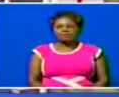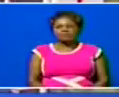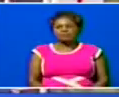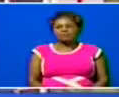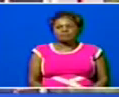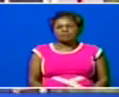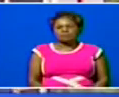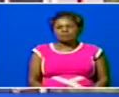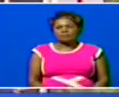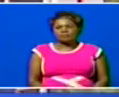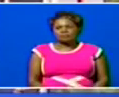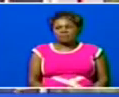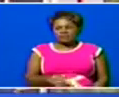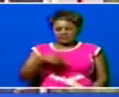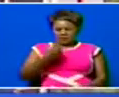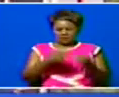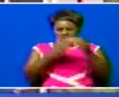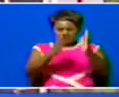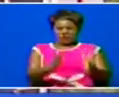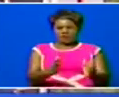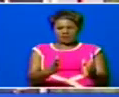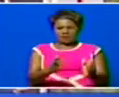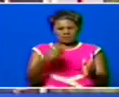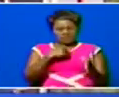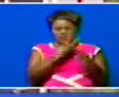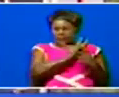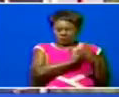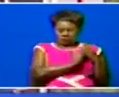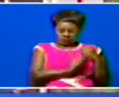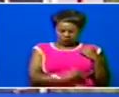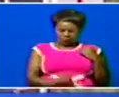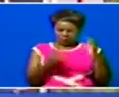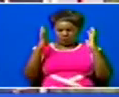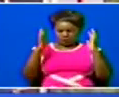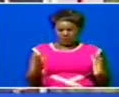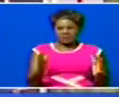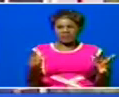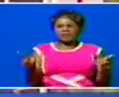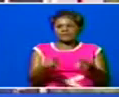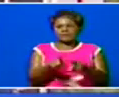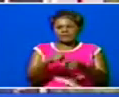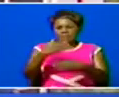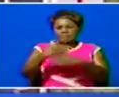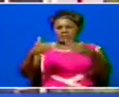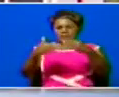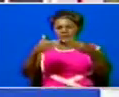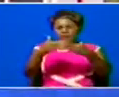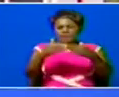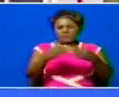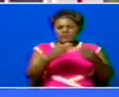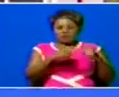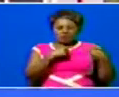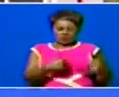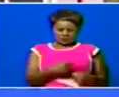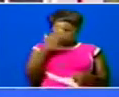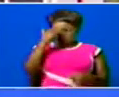Ni kitu ambacho mimi kama kiongozi inanivunja moyo, na pia upande ule ule inanijenga moyo kuhakikisha kuwa